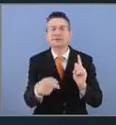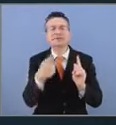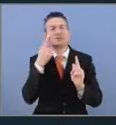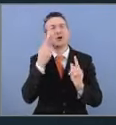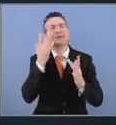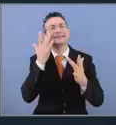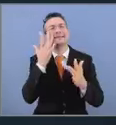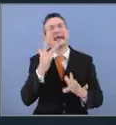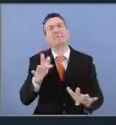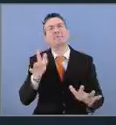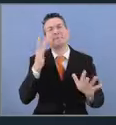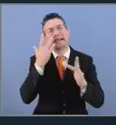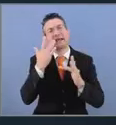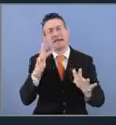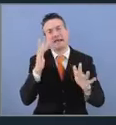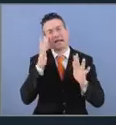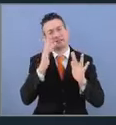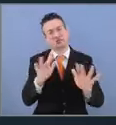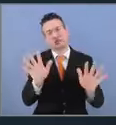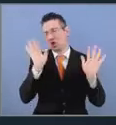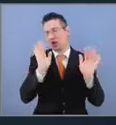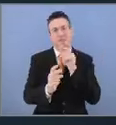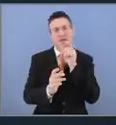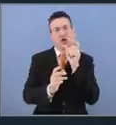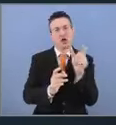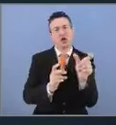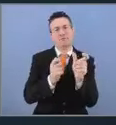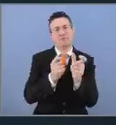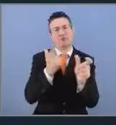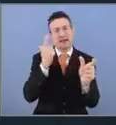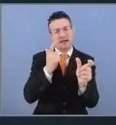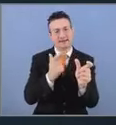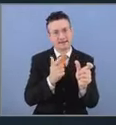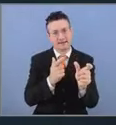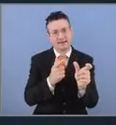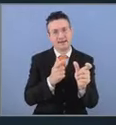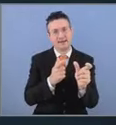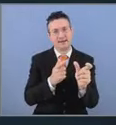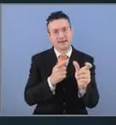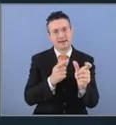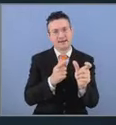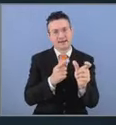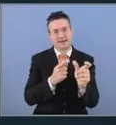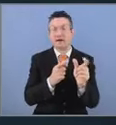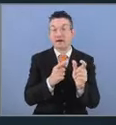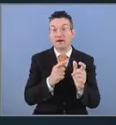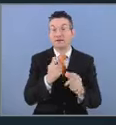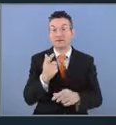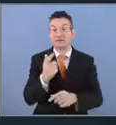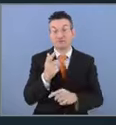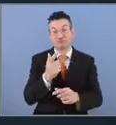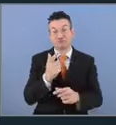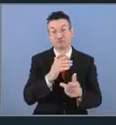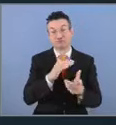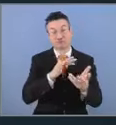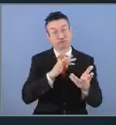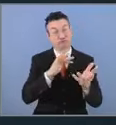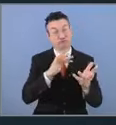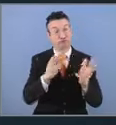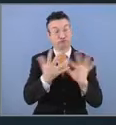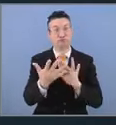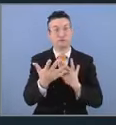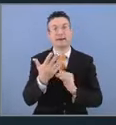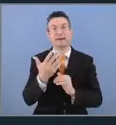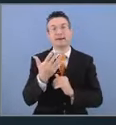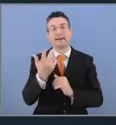Una delle grandi rivoluzioni che abbiamo fatto ultimamente con il collegato del